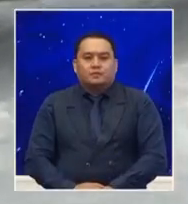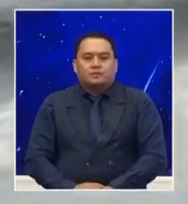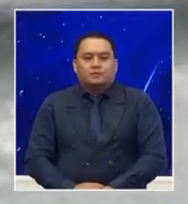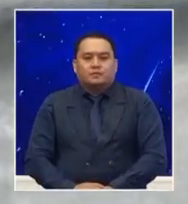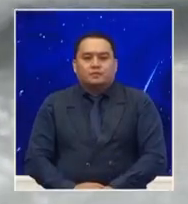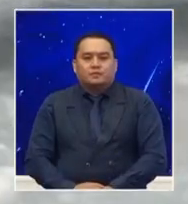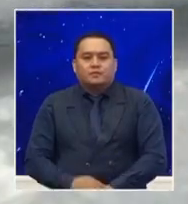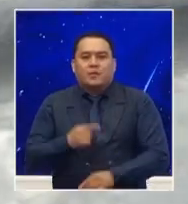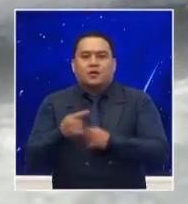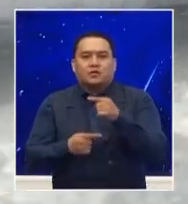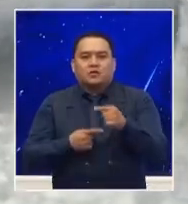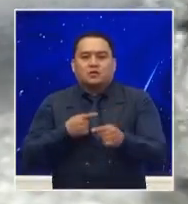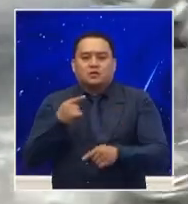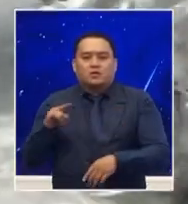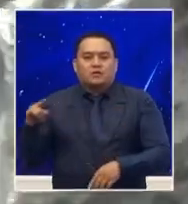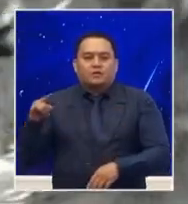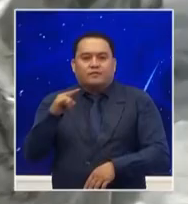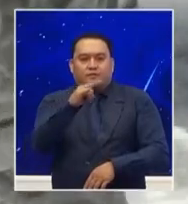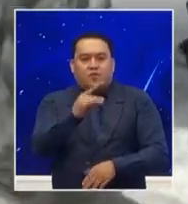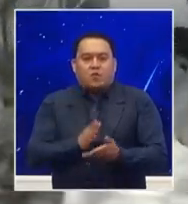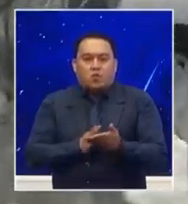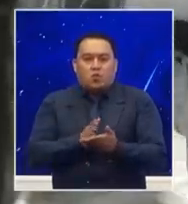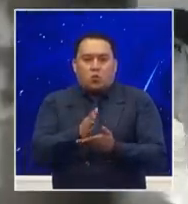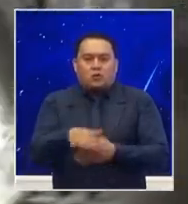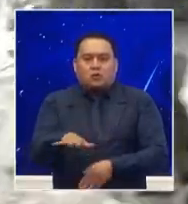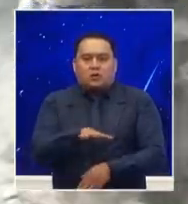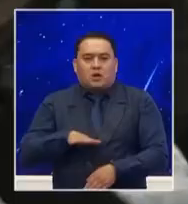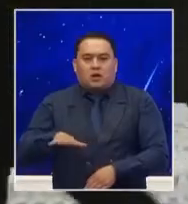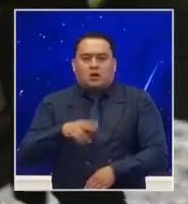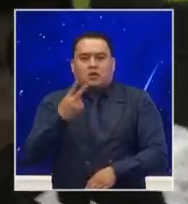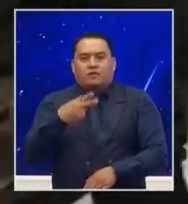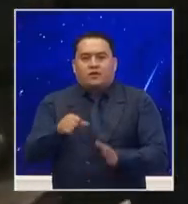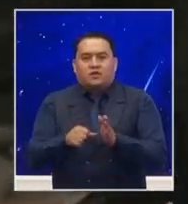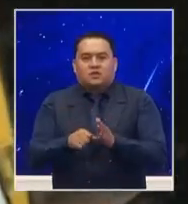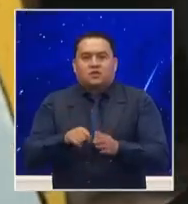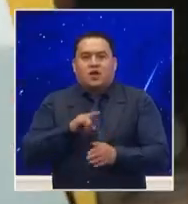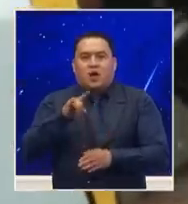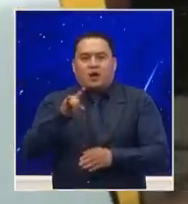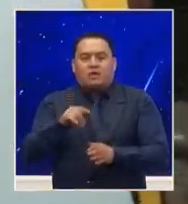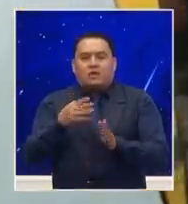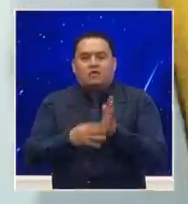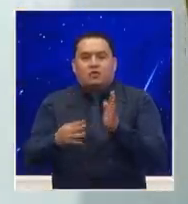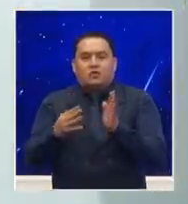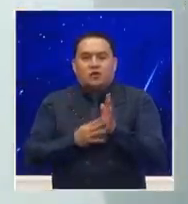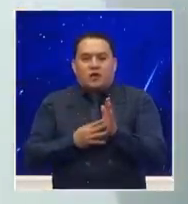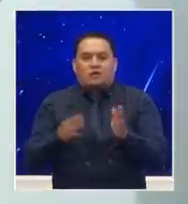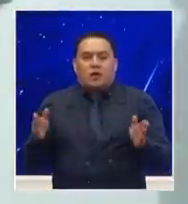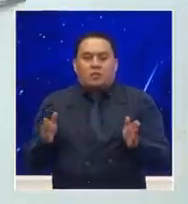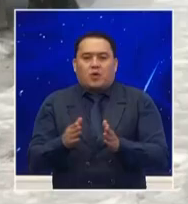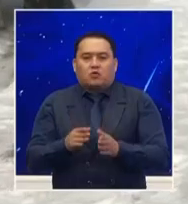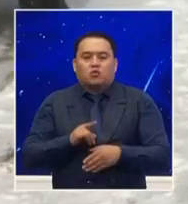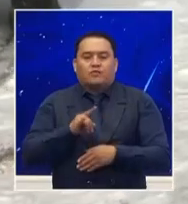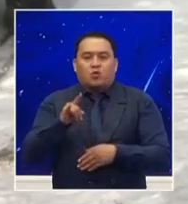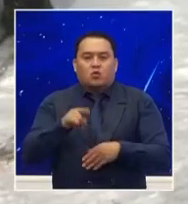аэропорт Боралдай проходят местные воздушные линии. На его территории базируются 26 авиакомпаний и 99 малых воздушных